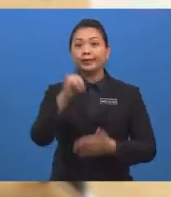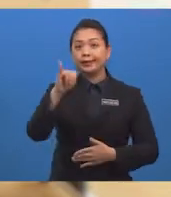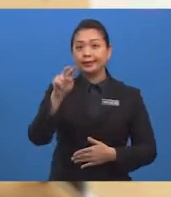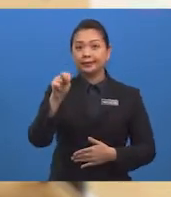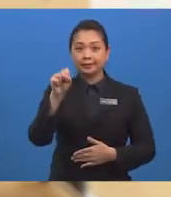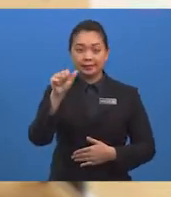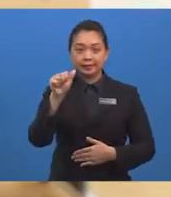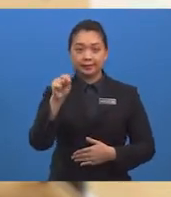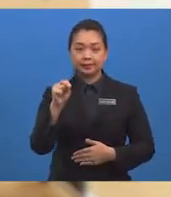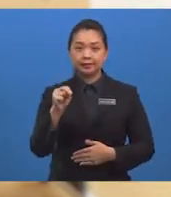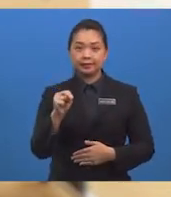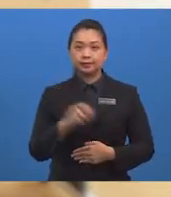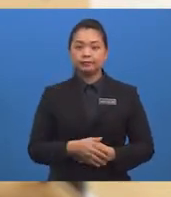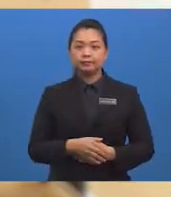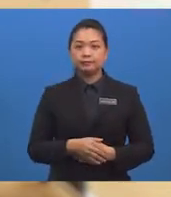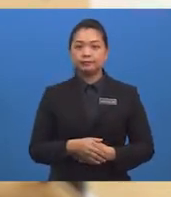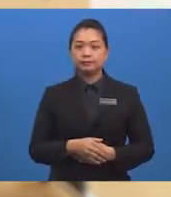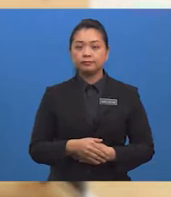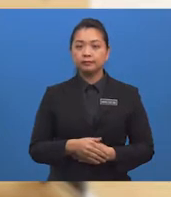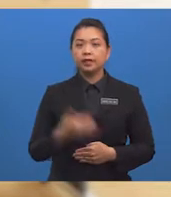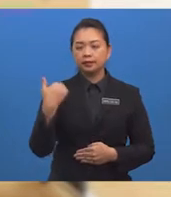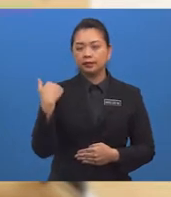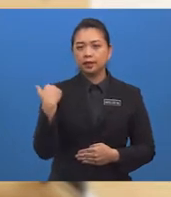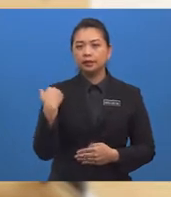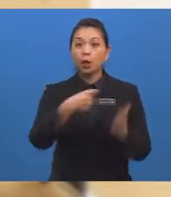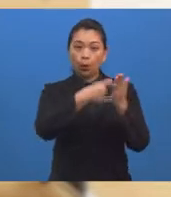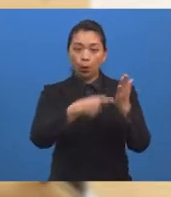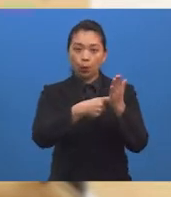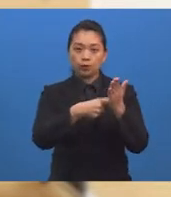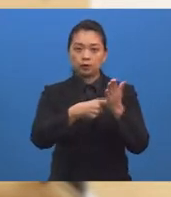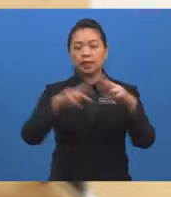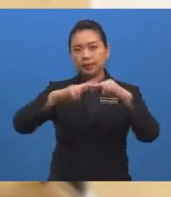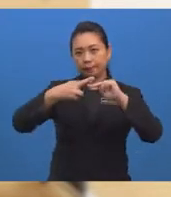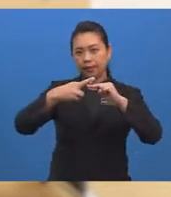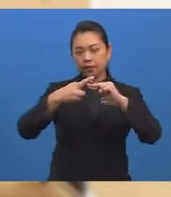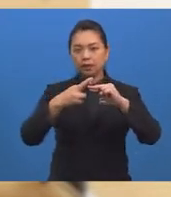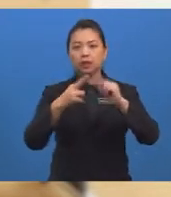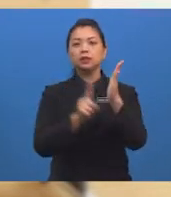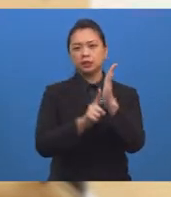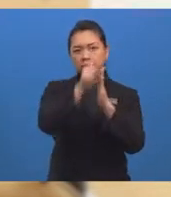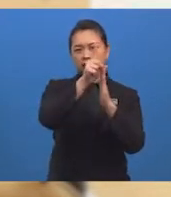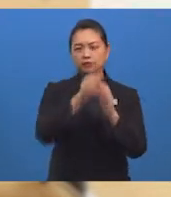oleh teknologi digital dan memerlukan kos serta penyelenggaraan yang tinggi.